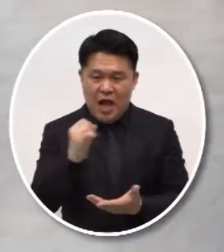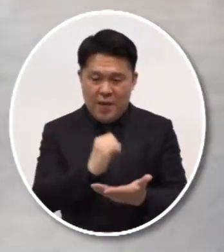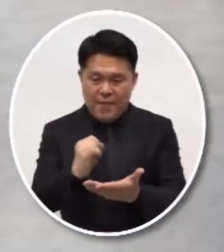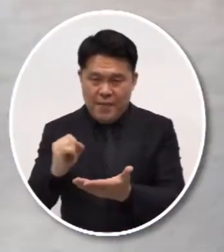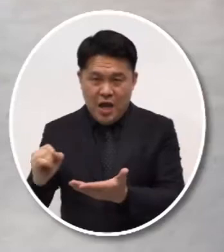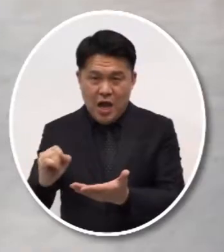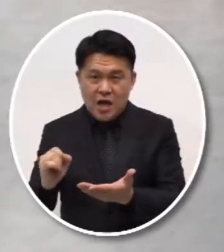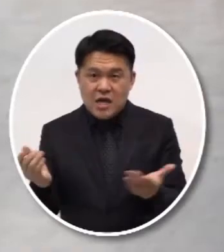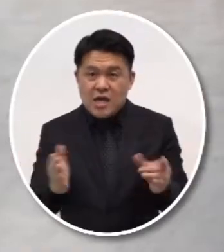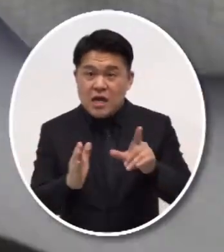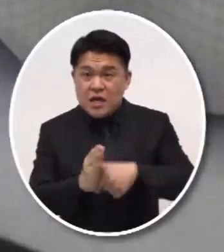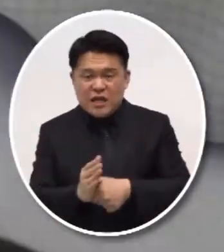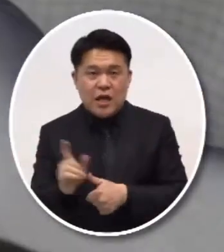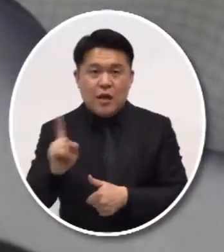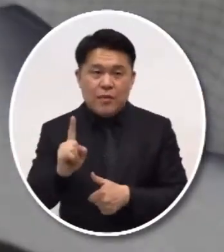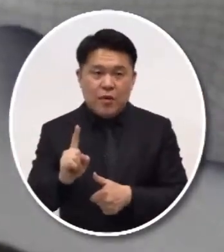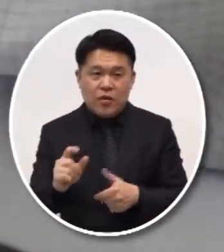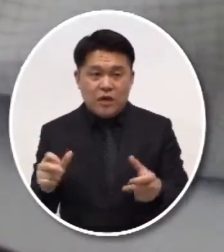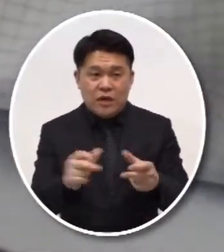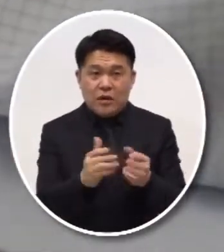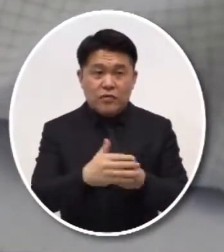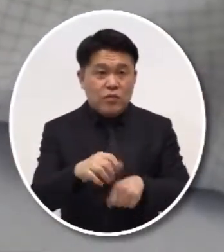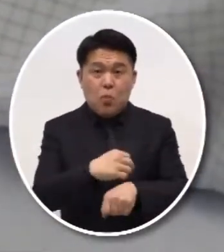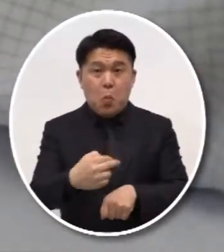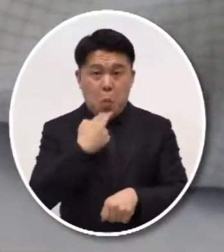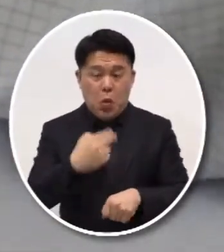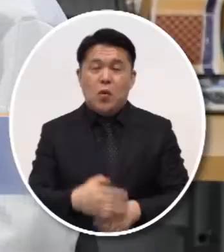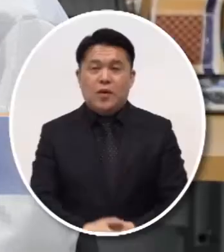하는데 장애는 전혀 걸림돌이 되지 않습니다.